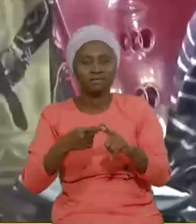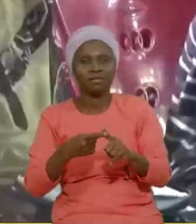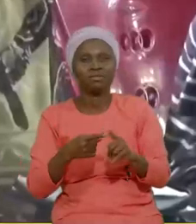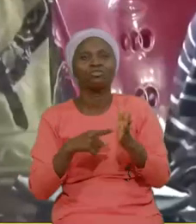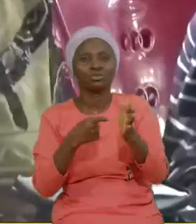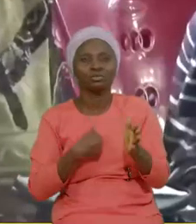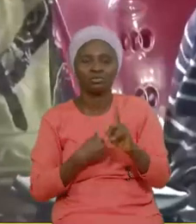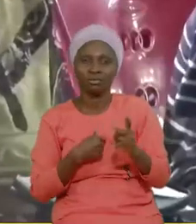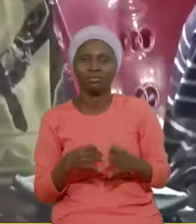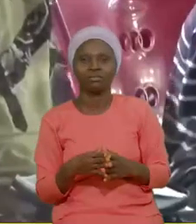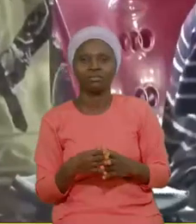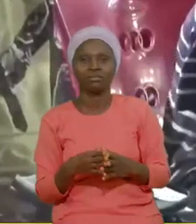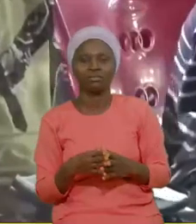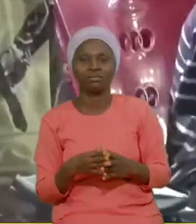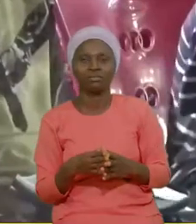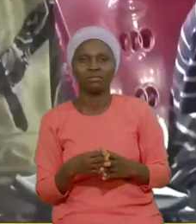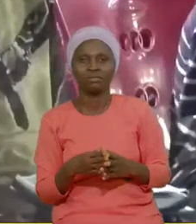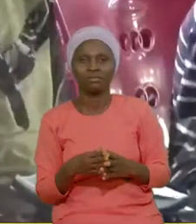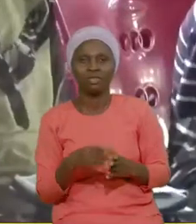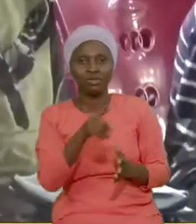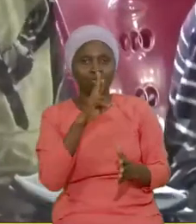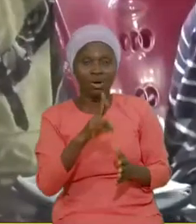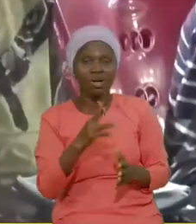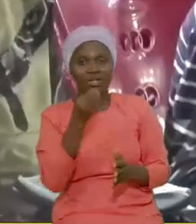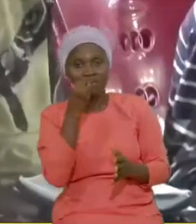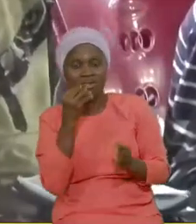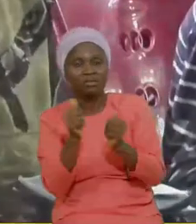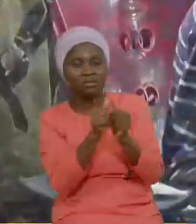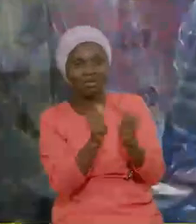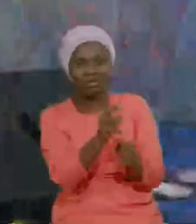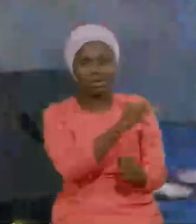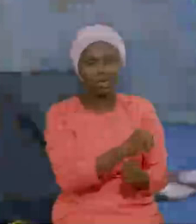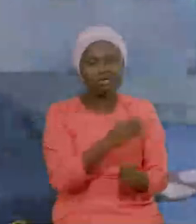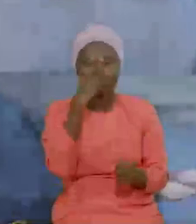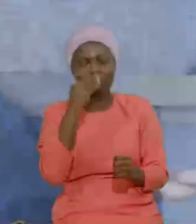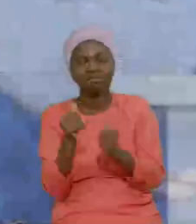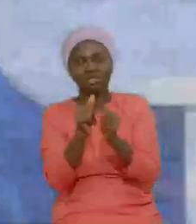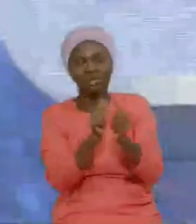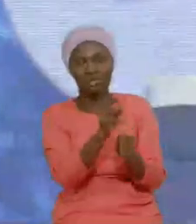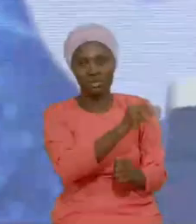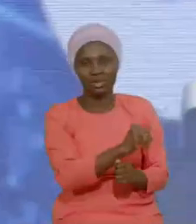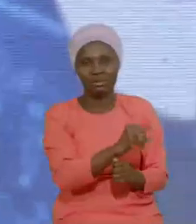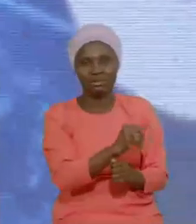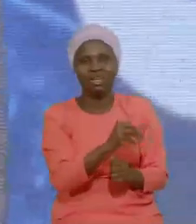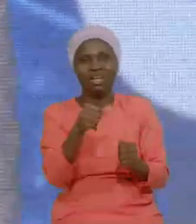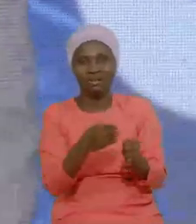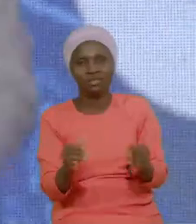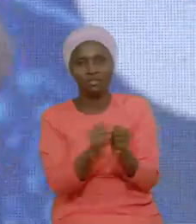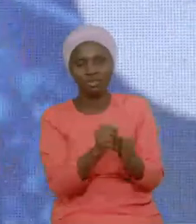Quelqu'un dit, montre-moi 5 de tes meilleurs amis. You're doing everything with them. He said, if they are